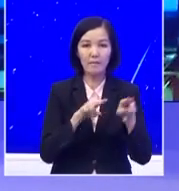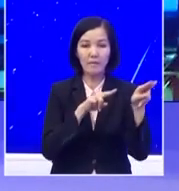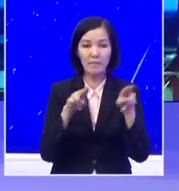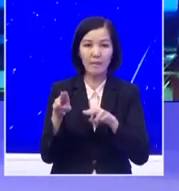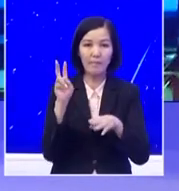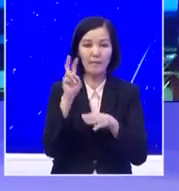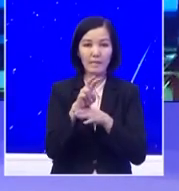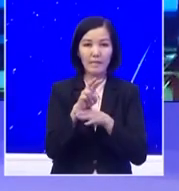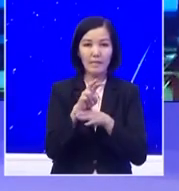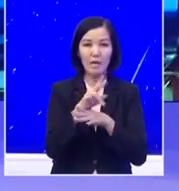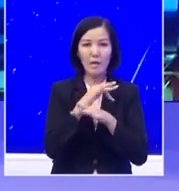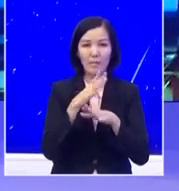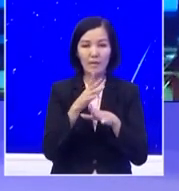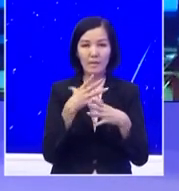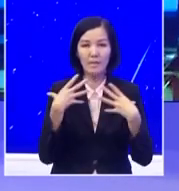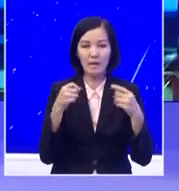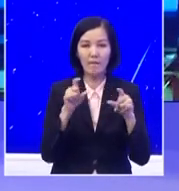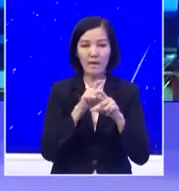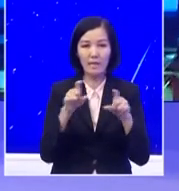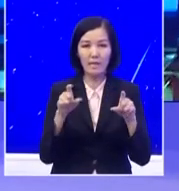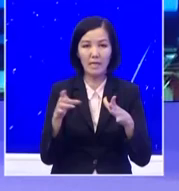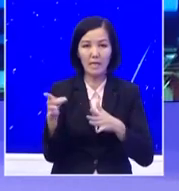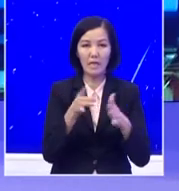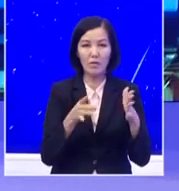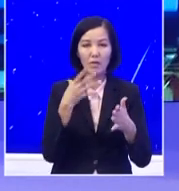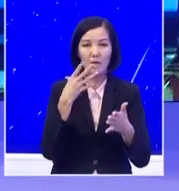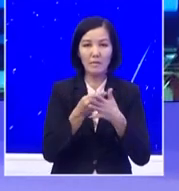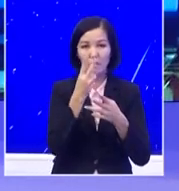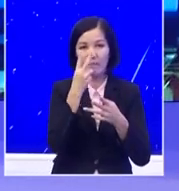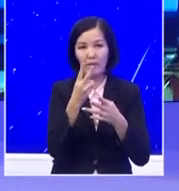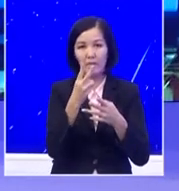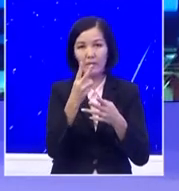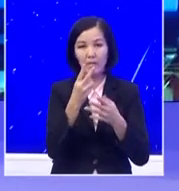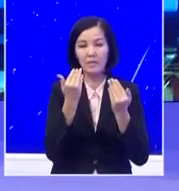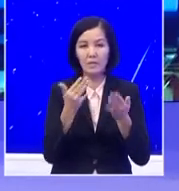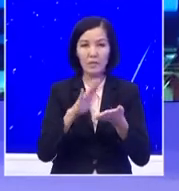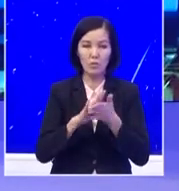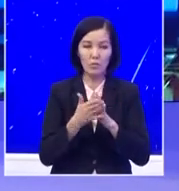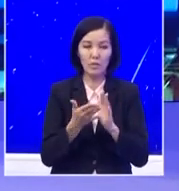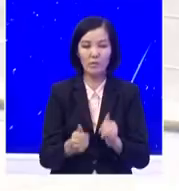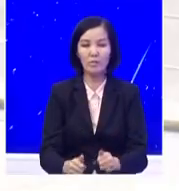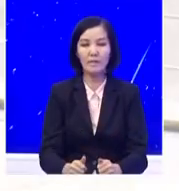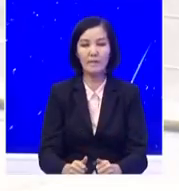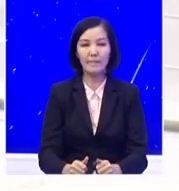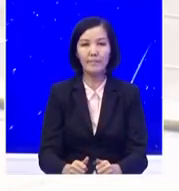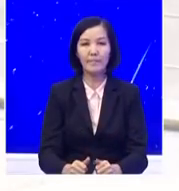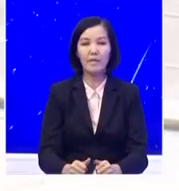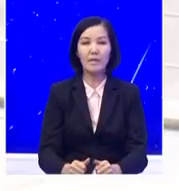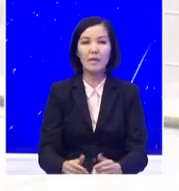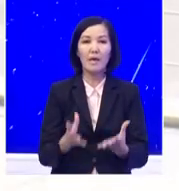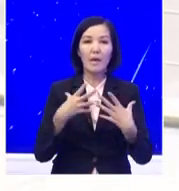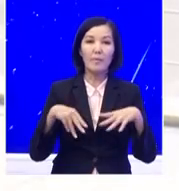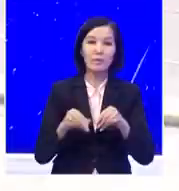контроля посетила ряд объектов здравоохранения региона и своими глазами увидела текущую ситуацию. Общественный контроль